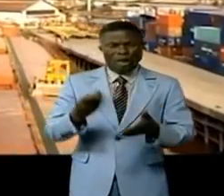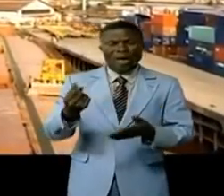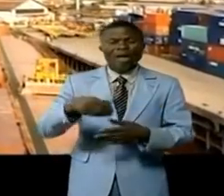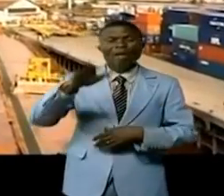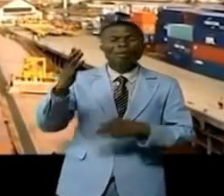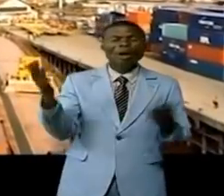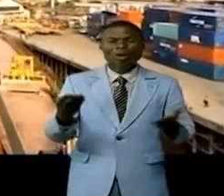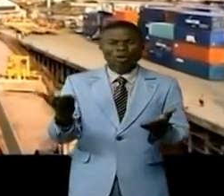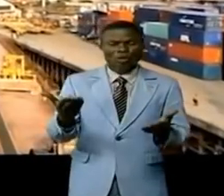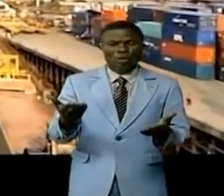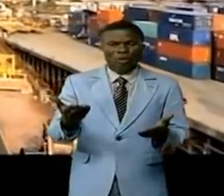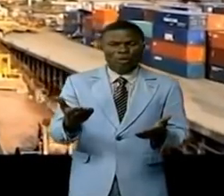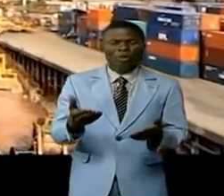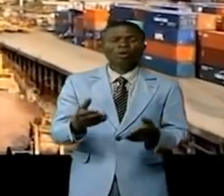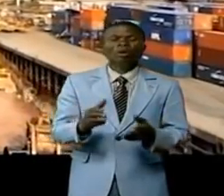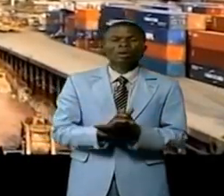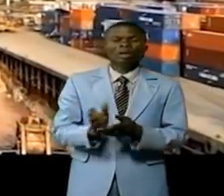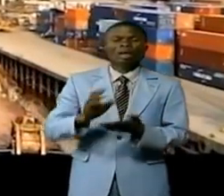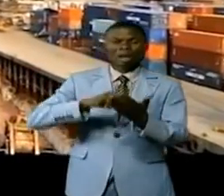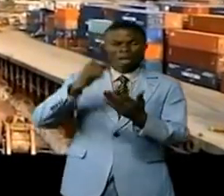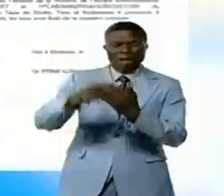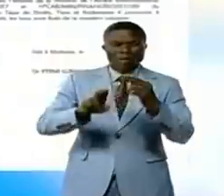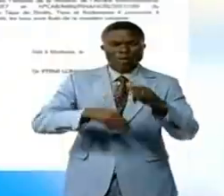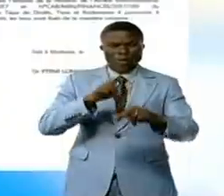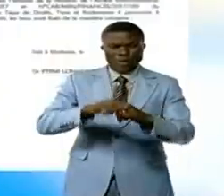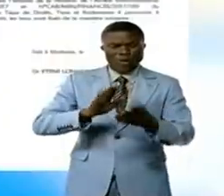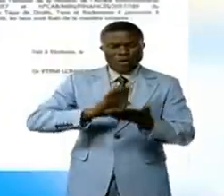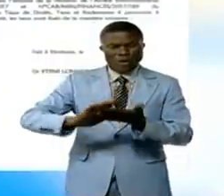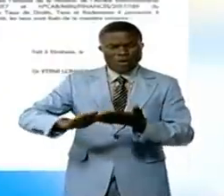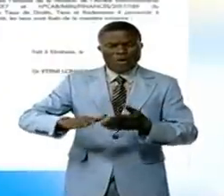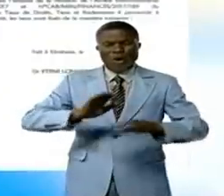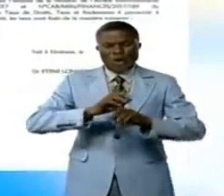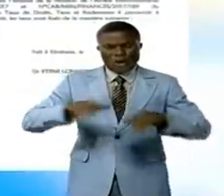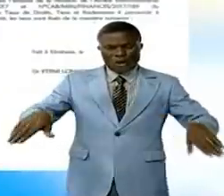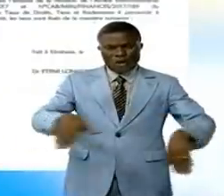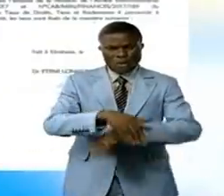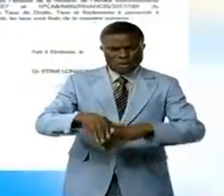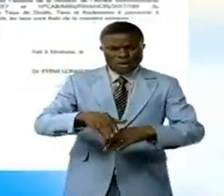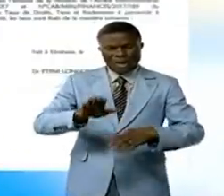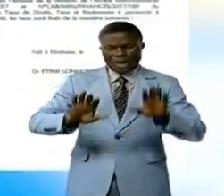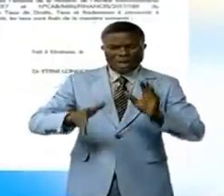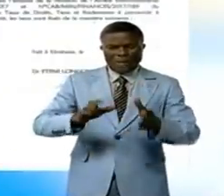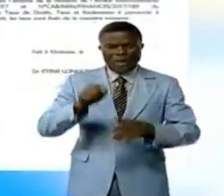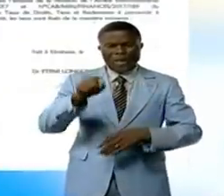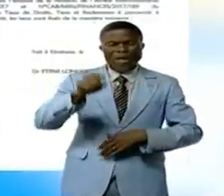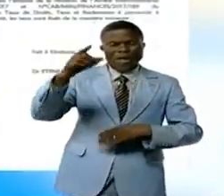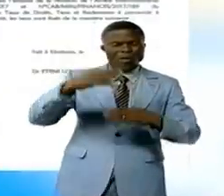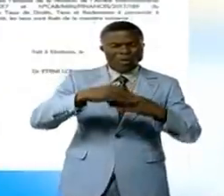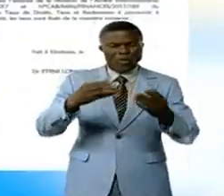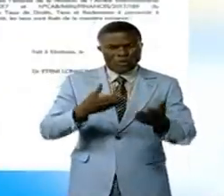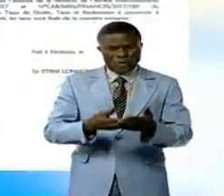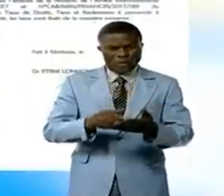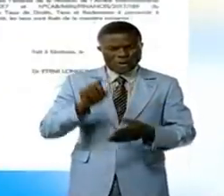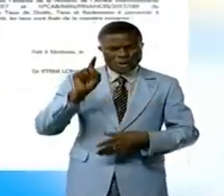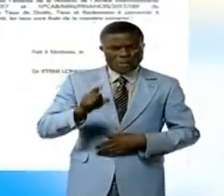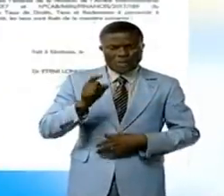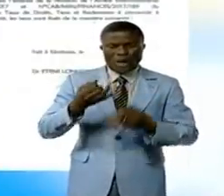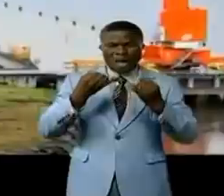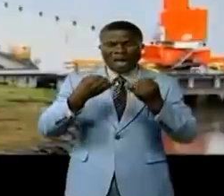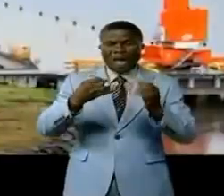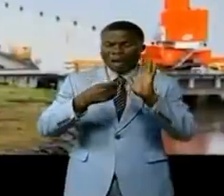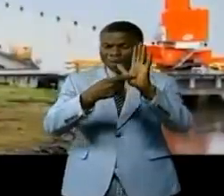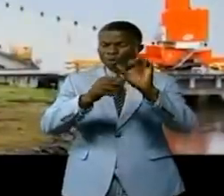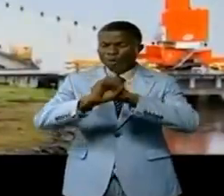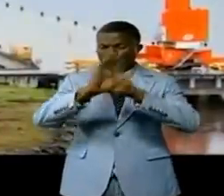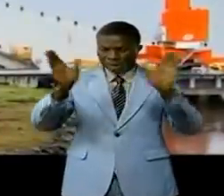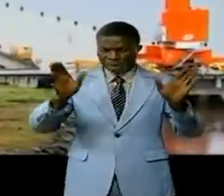argent quand les rentrées du programme national de l'hygiène aux frontières s'évalue en termes de millions de dollars. Nous vous l'avions fait la démonstration